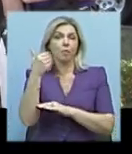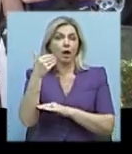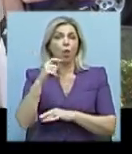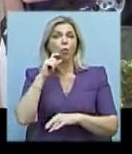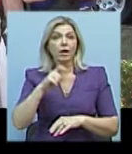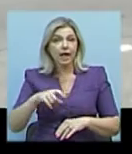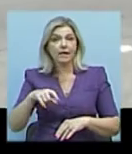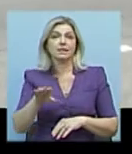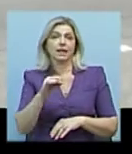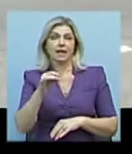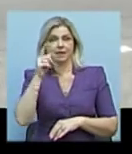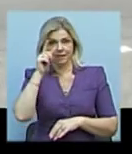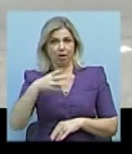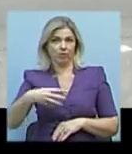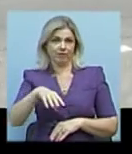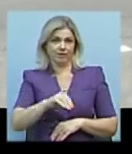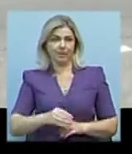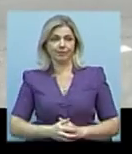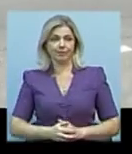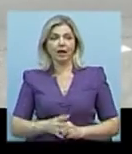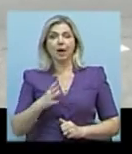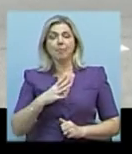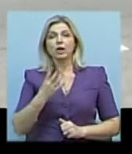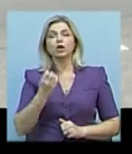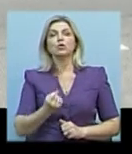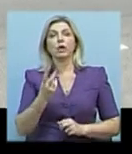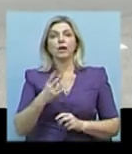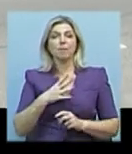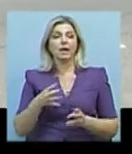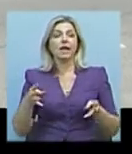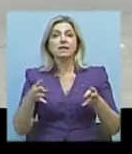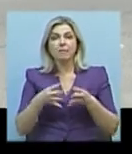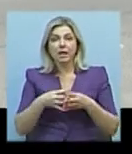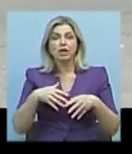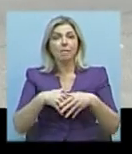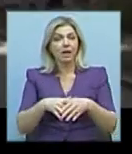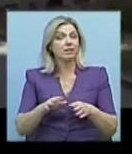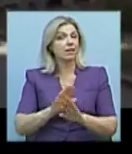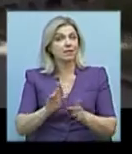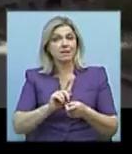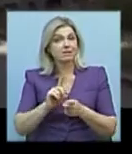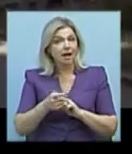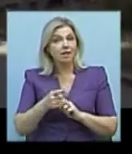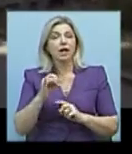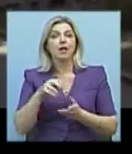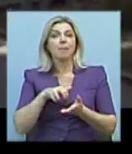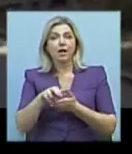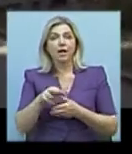знають всі. Підійшли учасники паралельної ходи. Змішуватись цим мітингом не стали. Пішли до